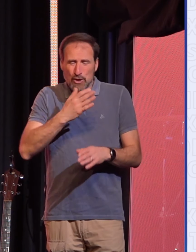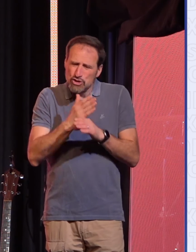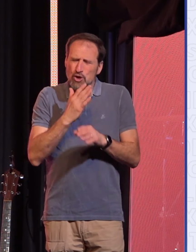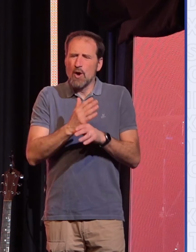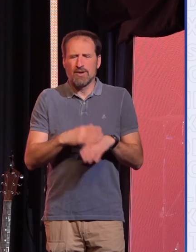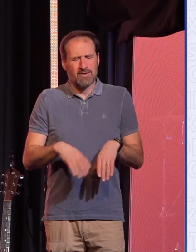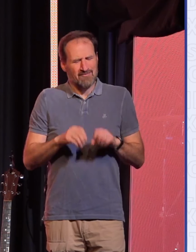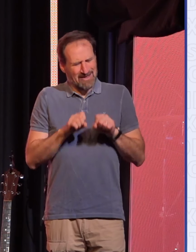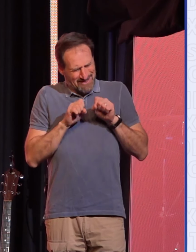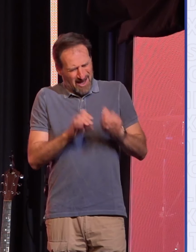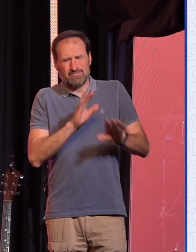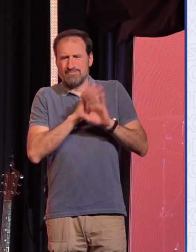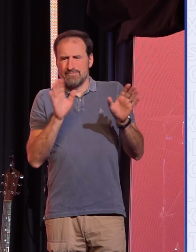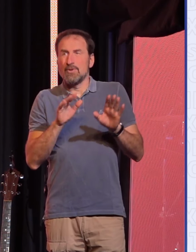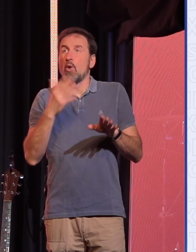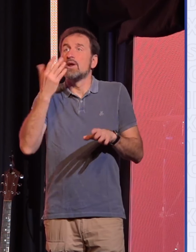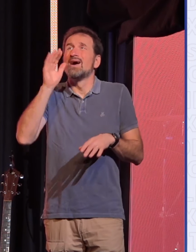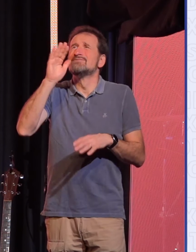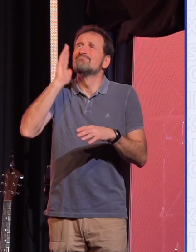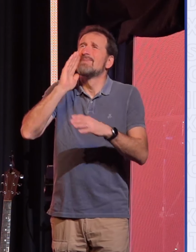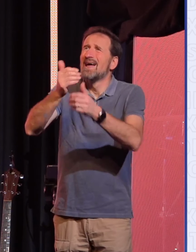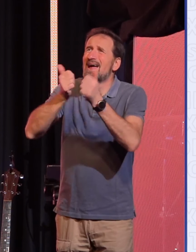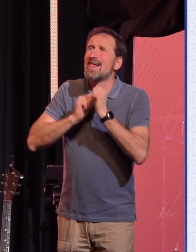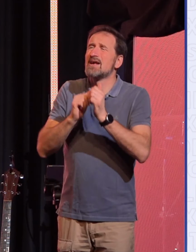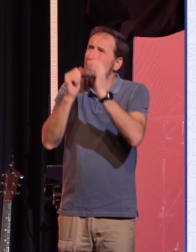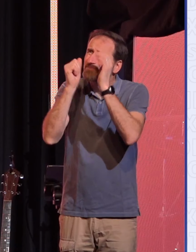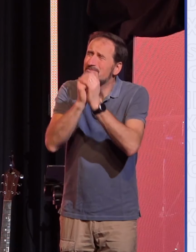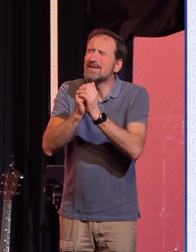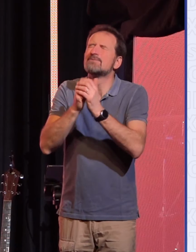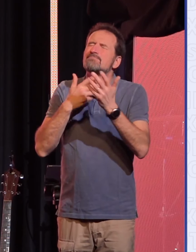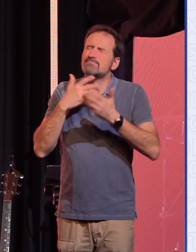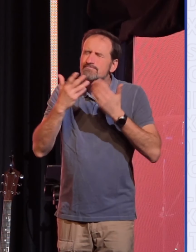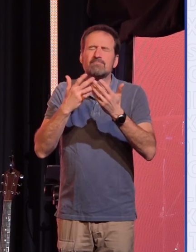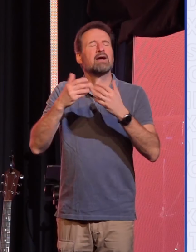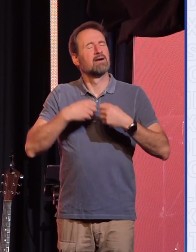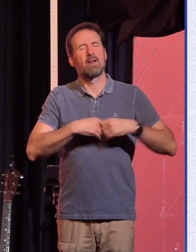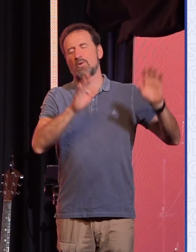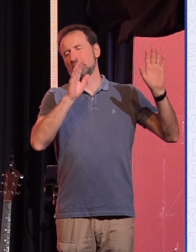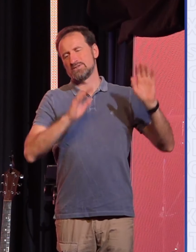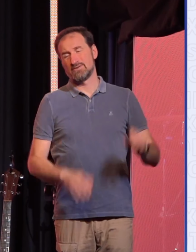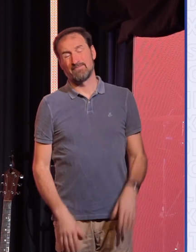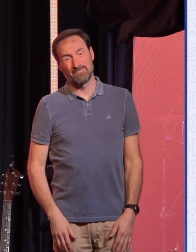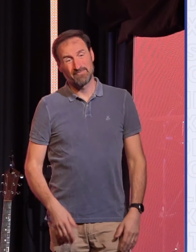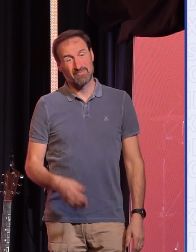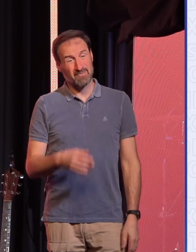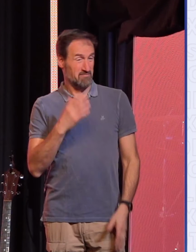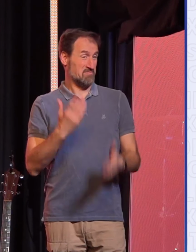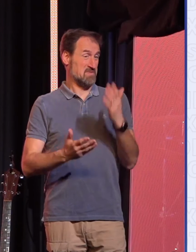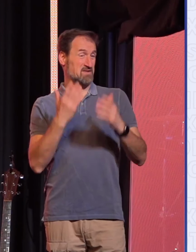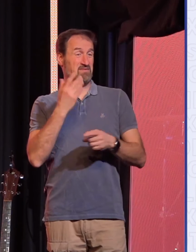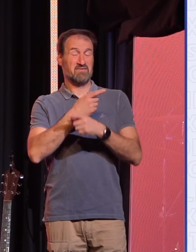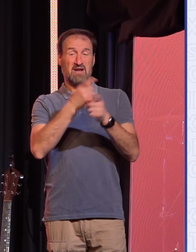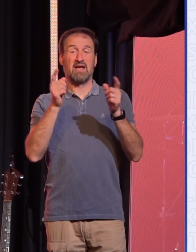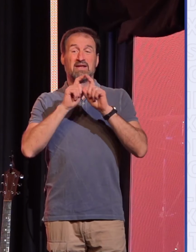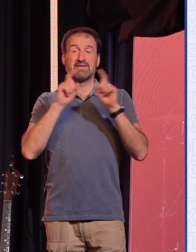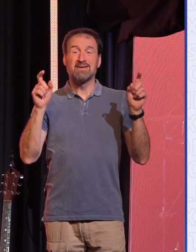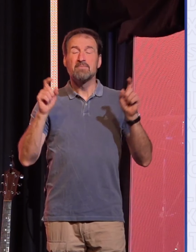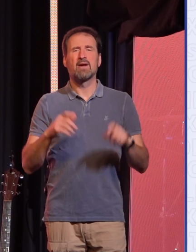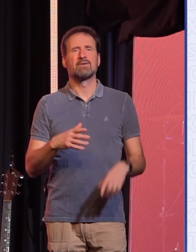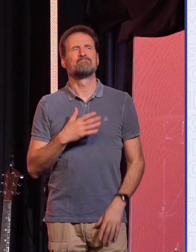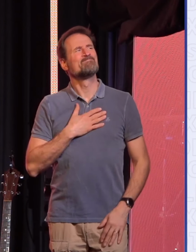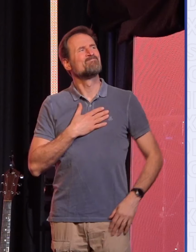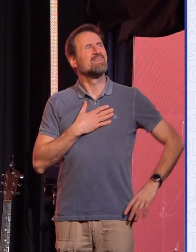Und wenn es darum geht: Hey, ja, wann finde ich denn eigentlich jetzt meine richtige Partnerin oder meinen richtigen